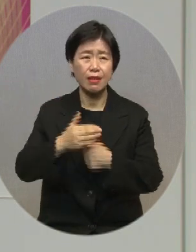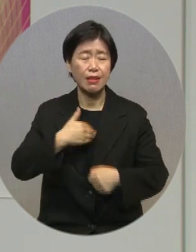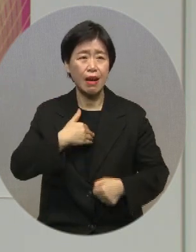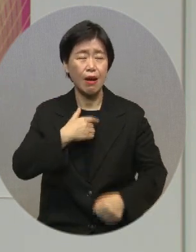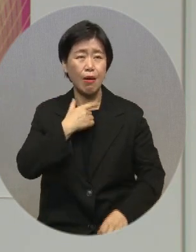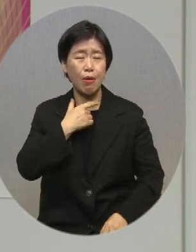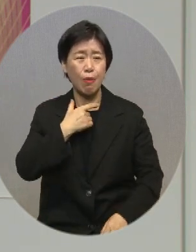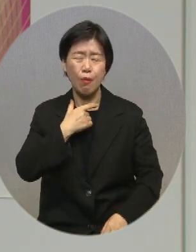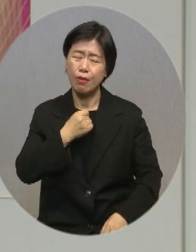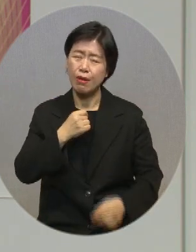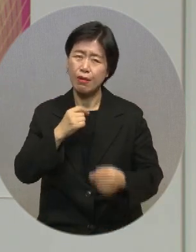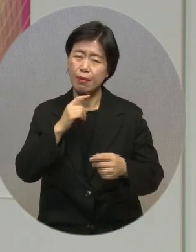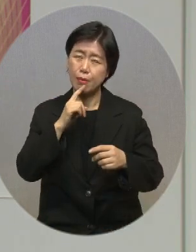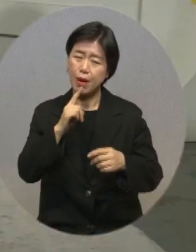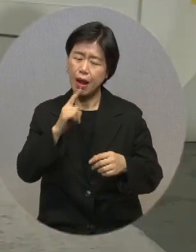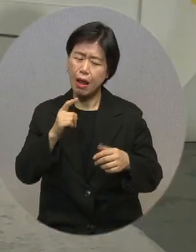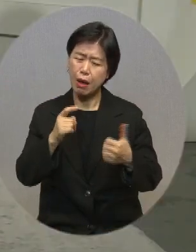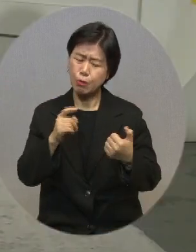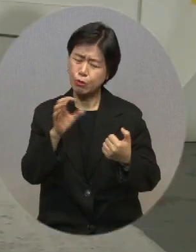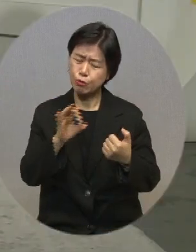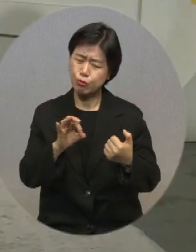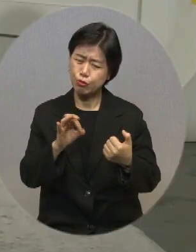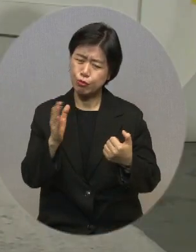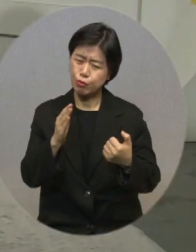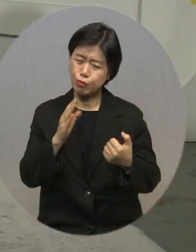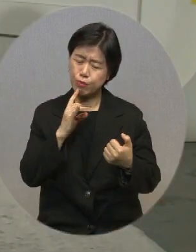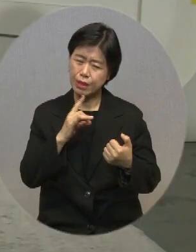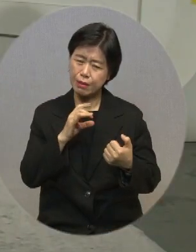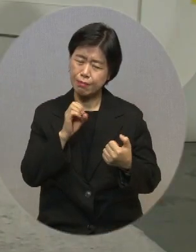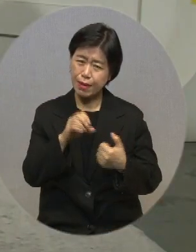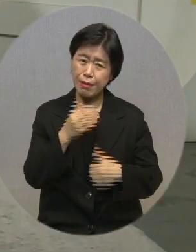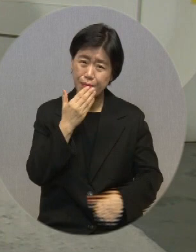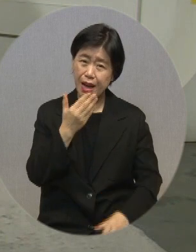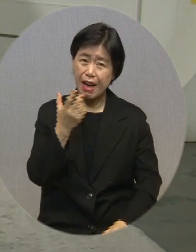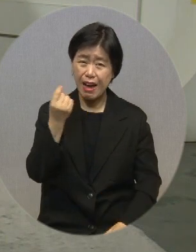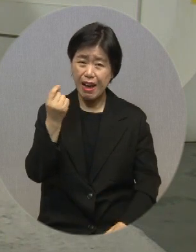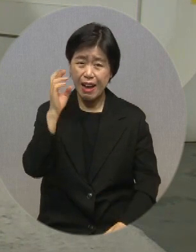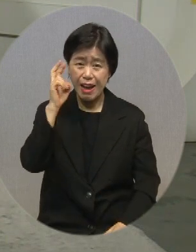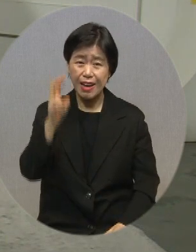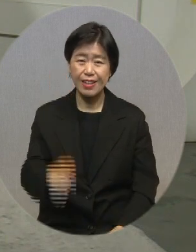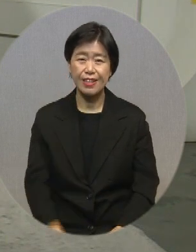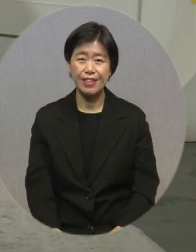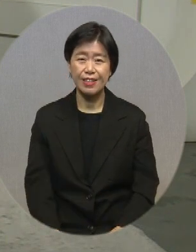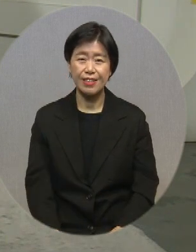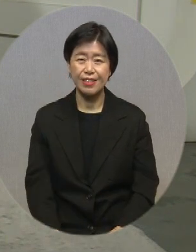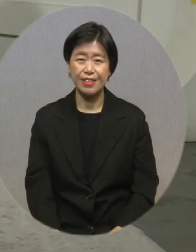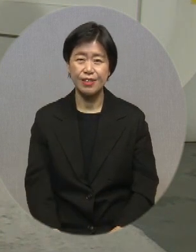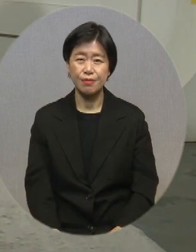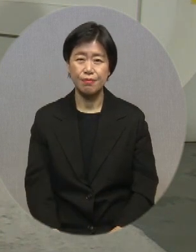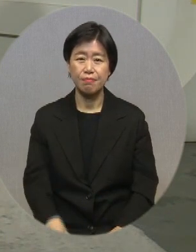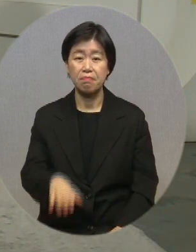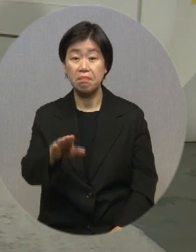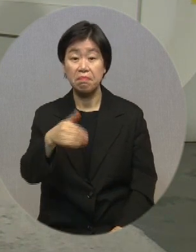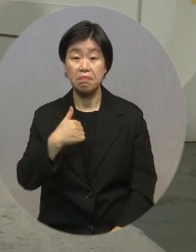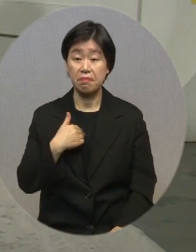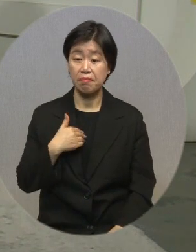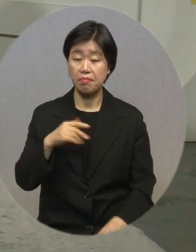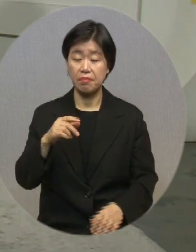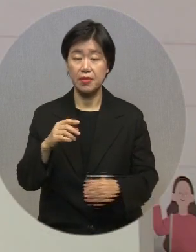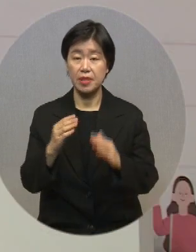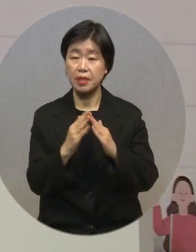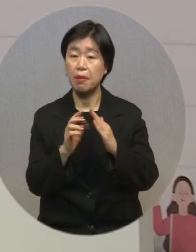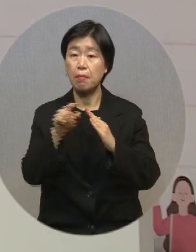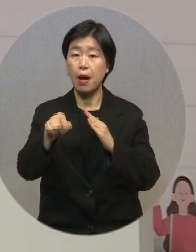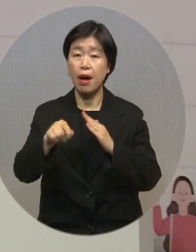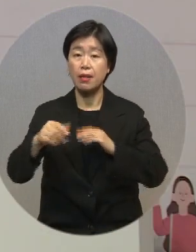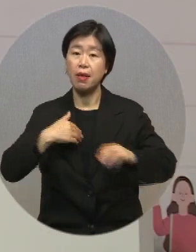살고 예. 그래서, 있는 것 같습니다. 그래도 어디 가면 지기 싫어서 아 난 당당하게 해요. 네. 아, 나는 그리고 아, 네. 야외 활동 막 하고 밖에 네. 나가서도 활동을 활발히 할